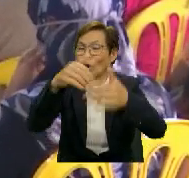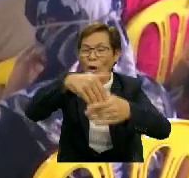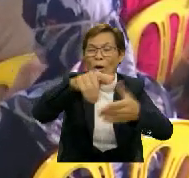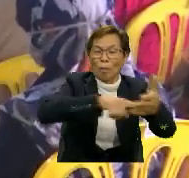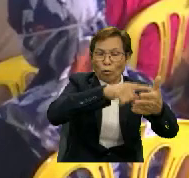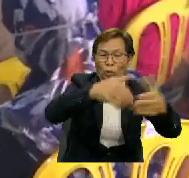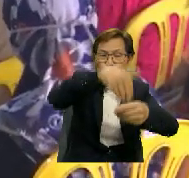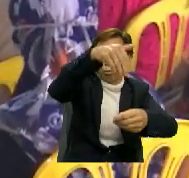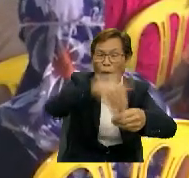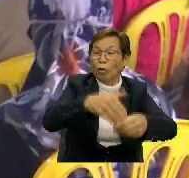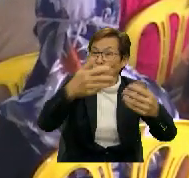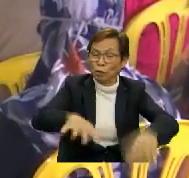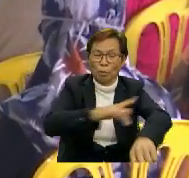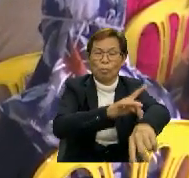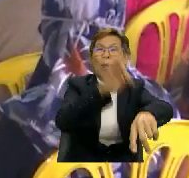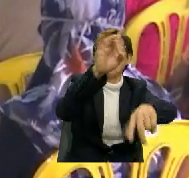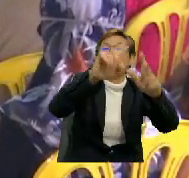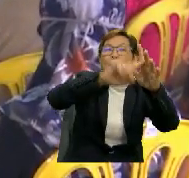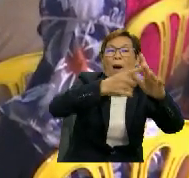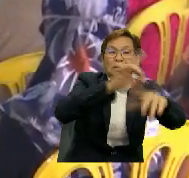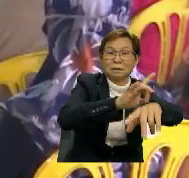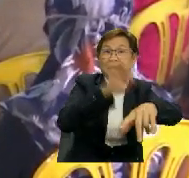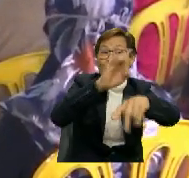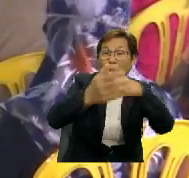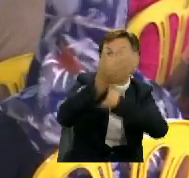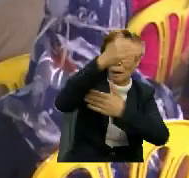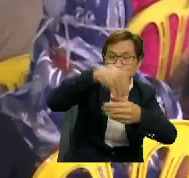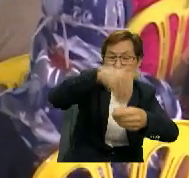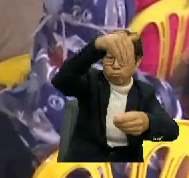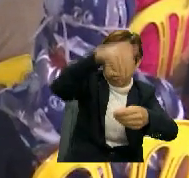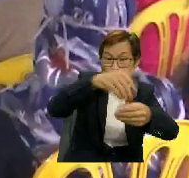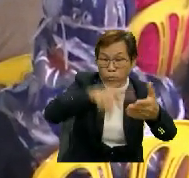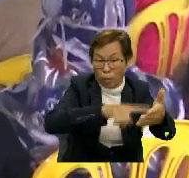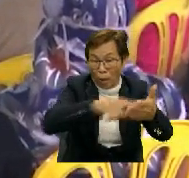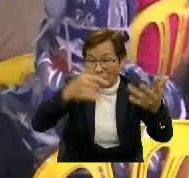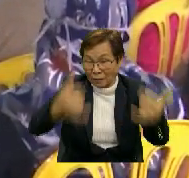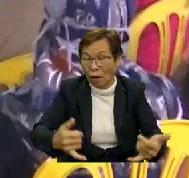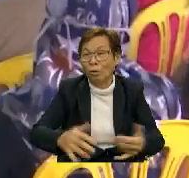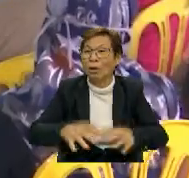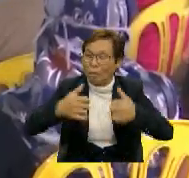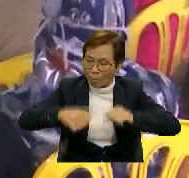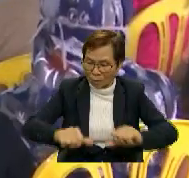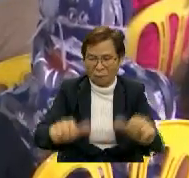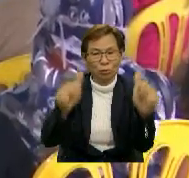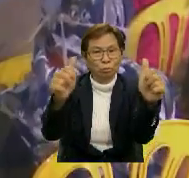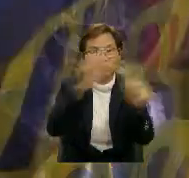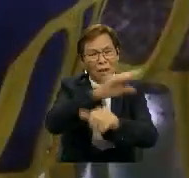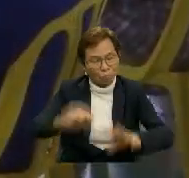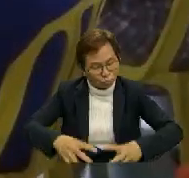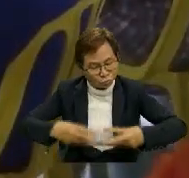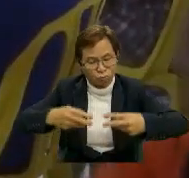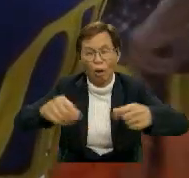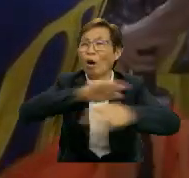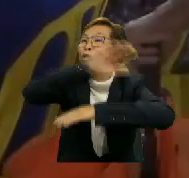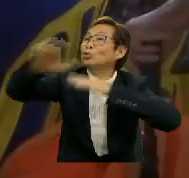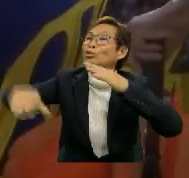pengundian pula yang telah pun bermula pada pukul 8 pagi tadi, pada ketika ini masih lagi berjalan dengan baik dan lancar. Dan